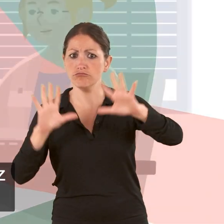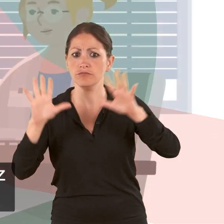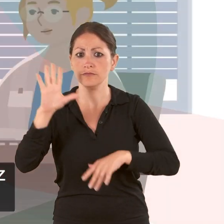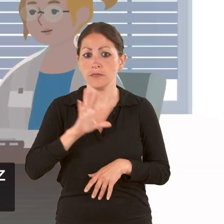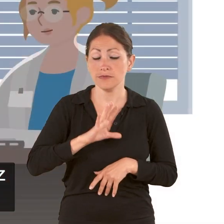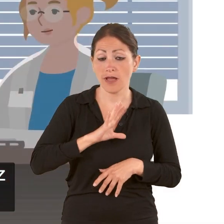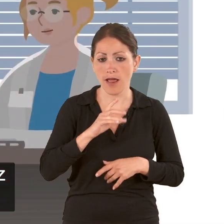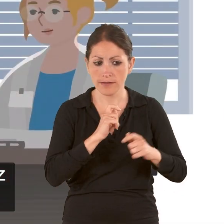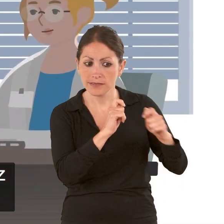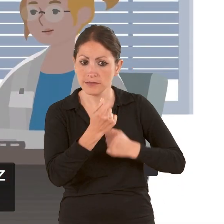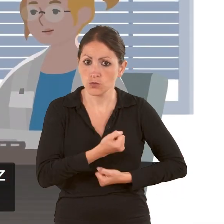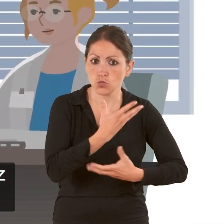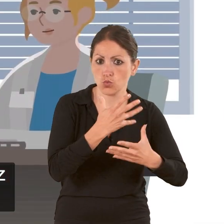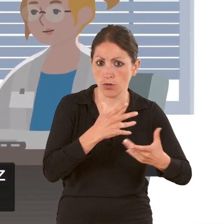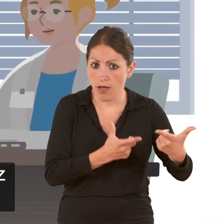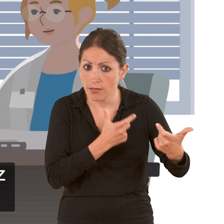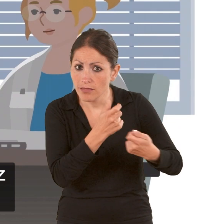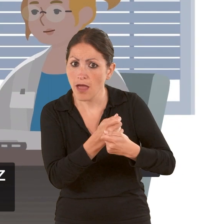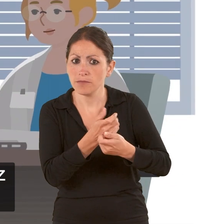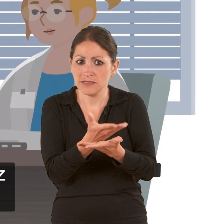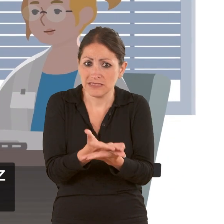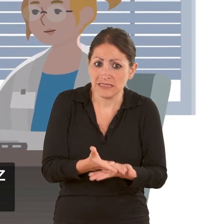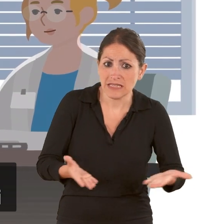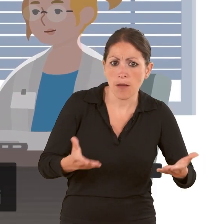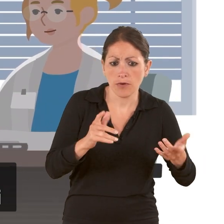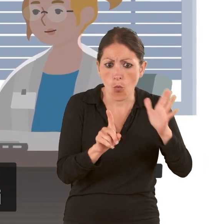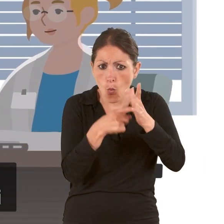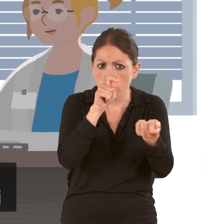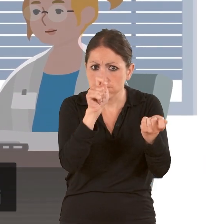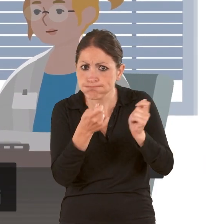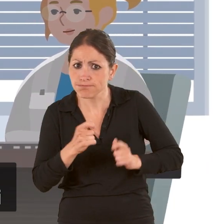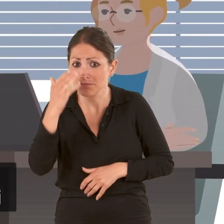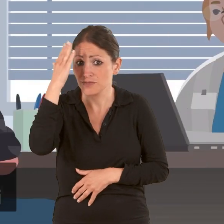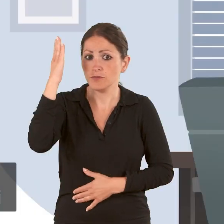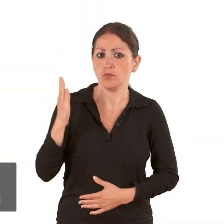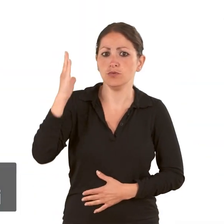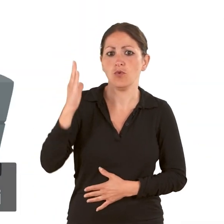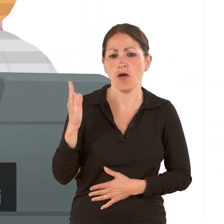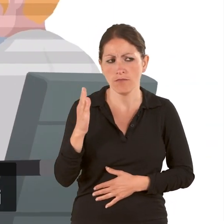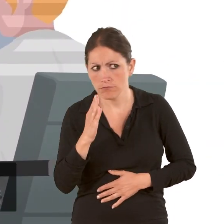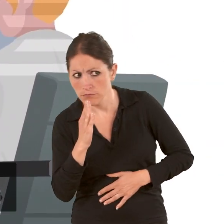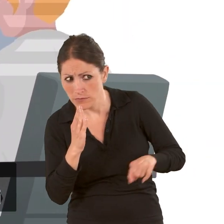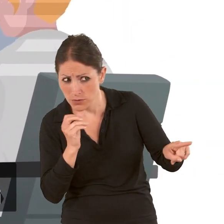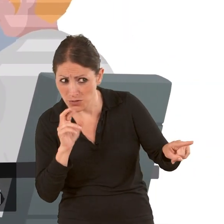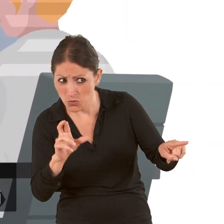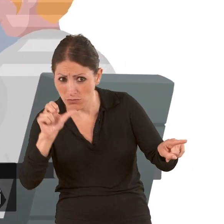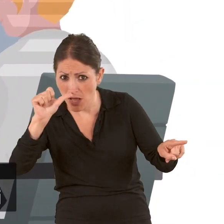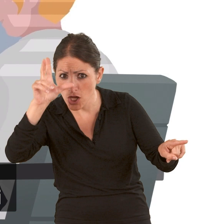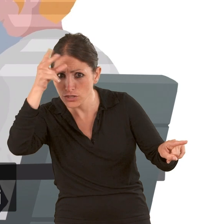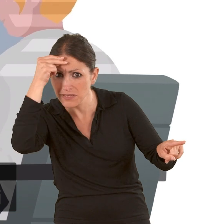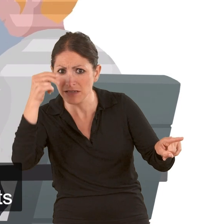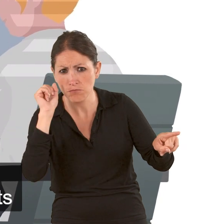Et surtout, pensez à adapter votre discours, à le simplifier et à le reformuler si besoin. Pour vous assurer que la personne a tout